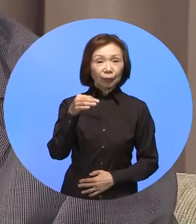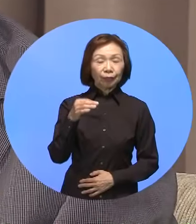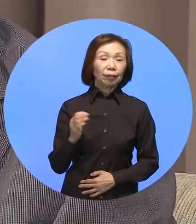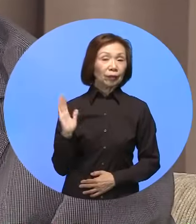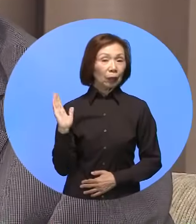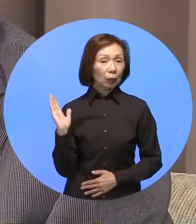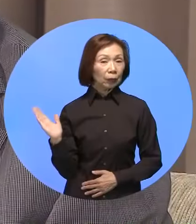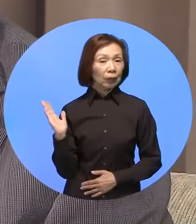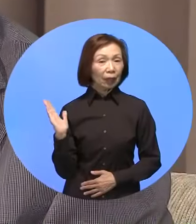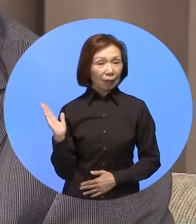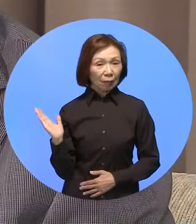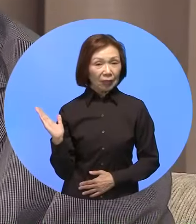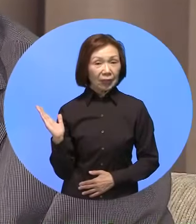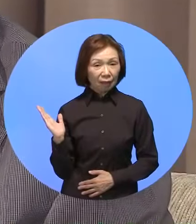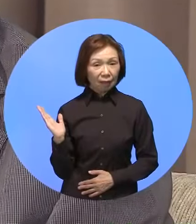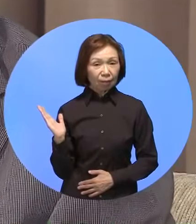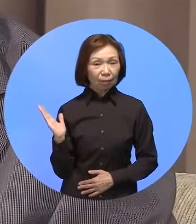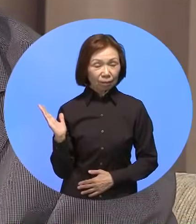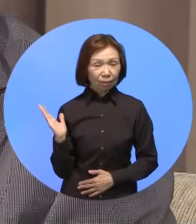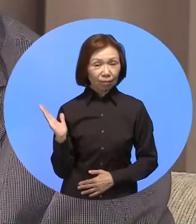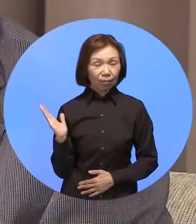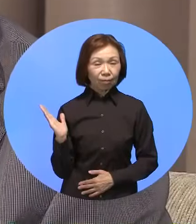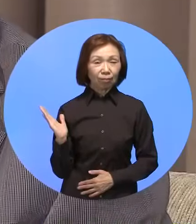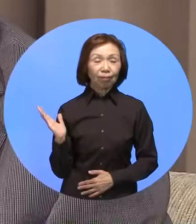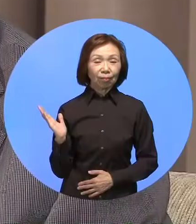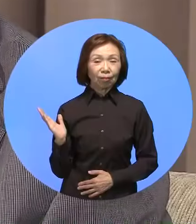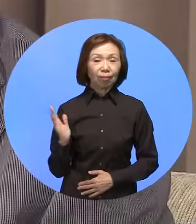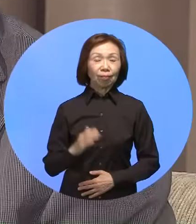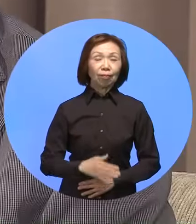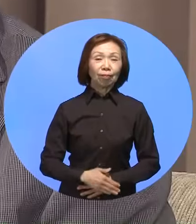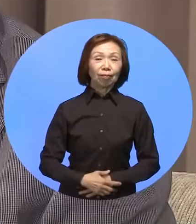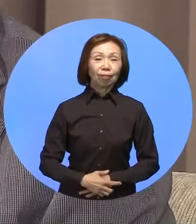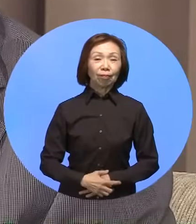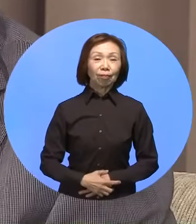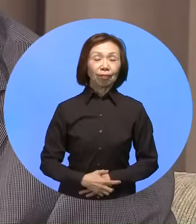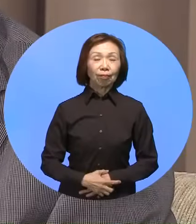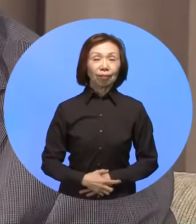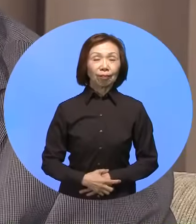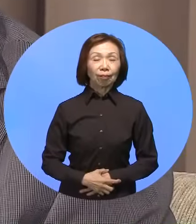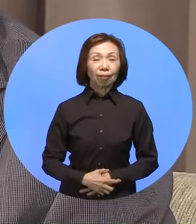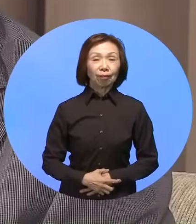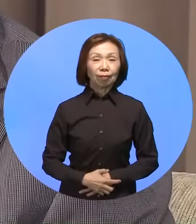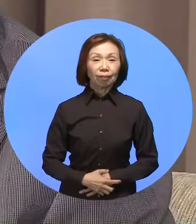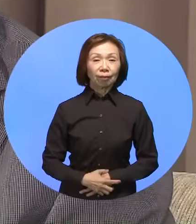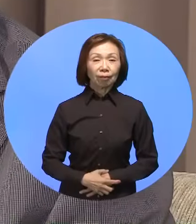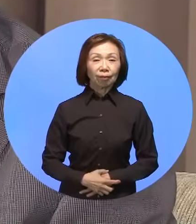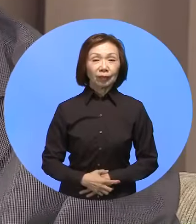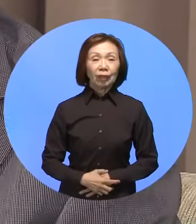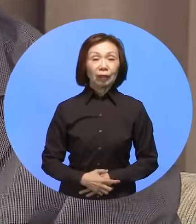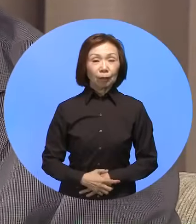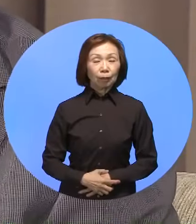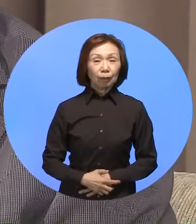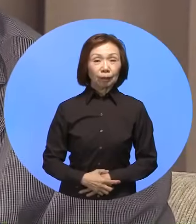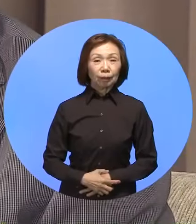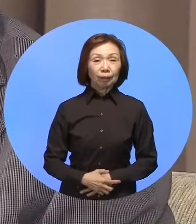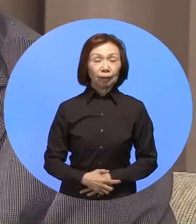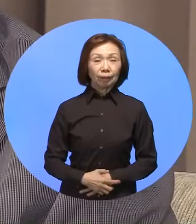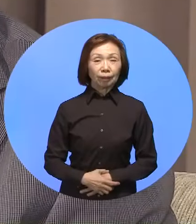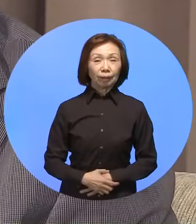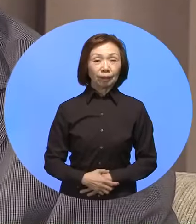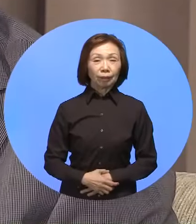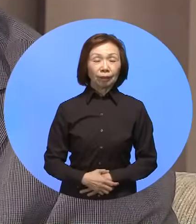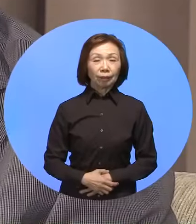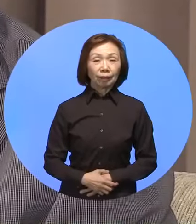全員の類ですね和同開珎をはじめとするようなものが出動をしたりしまして